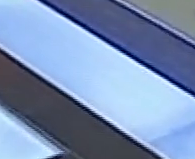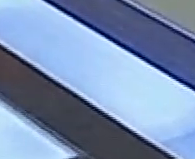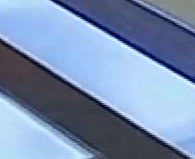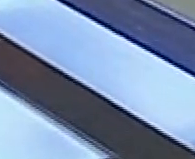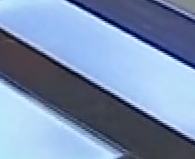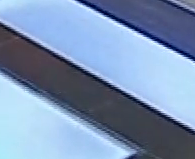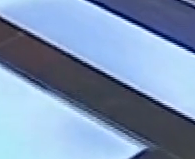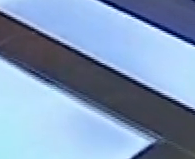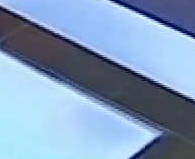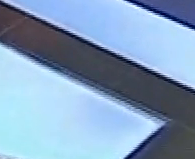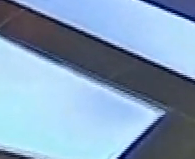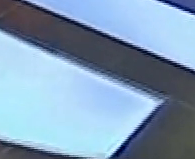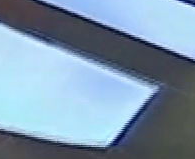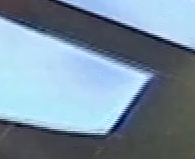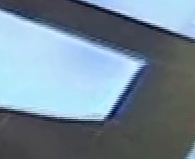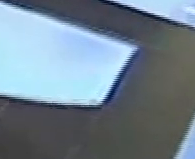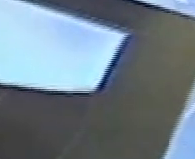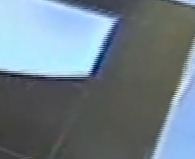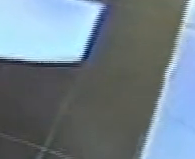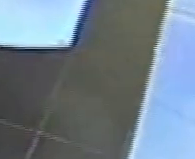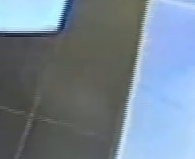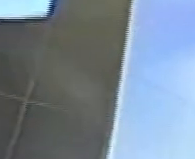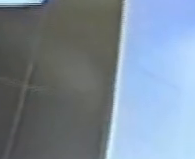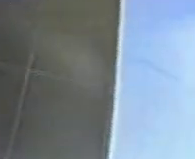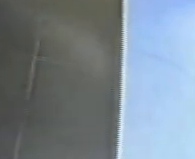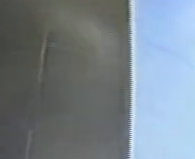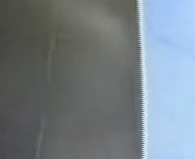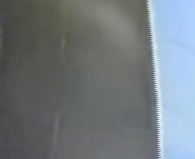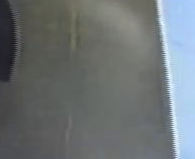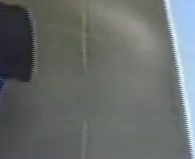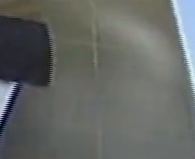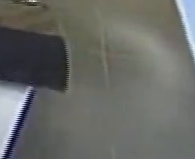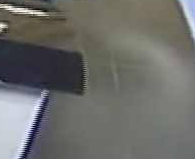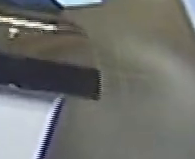KTN Leo na Mashirima Kapombe na Ahmed Dharwesh.